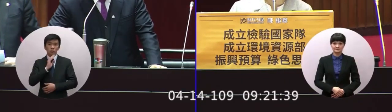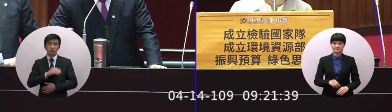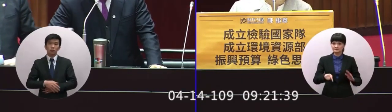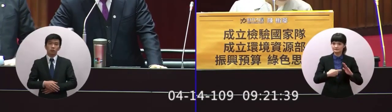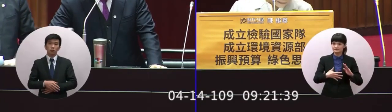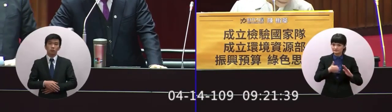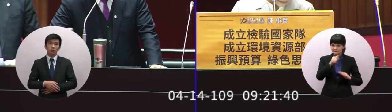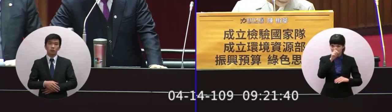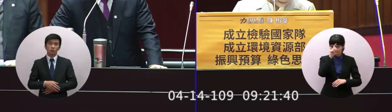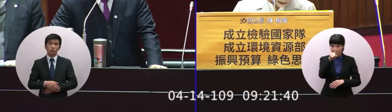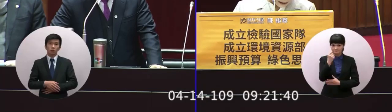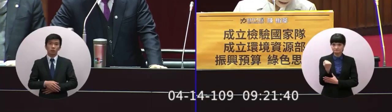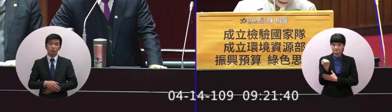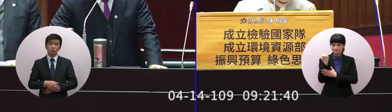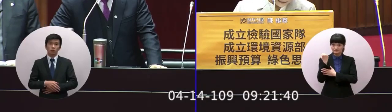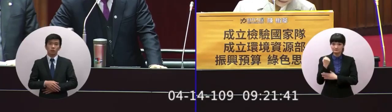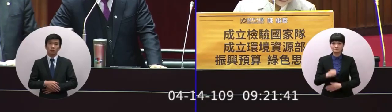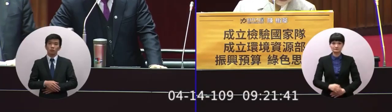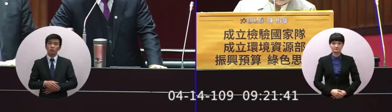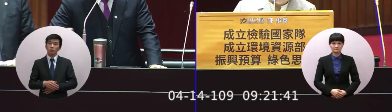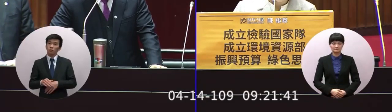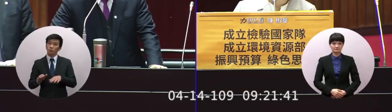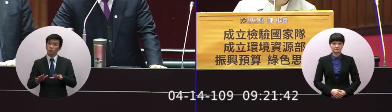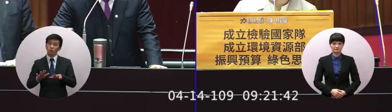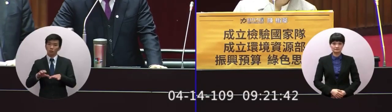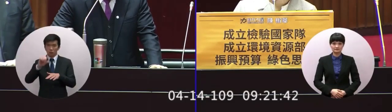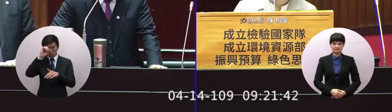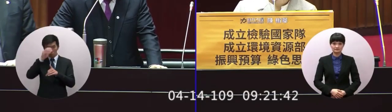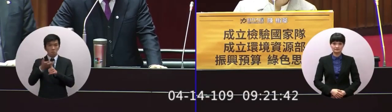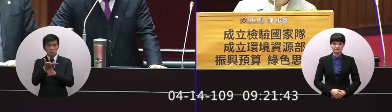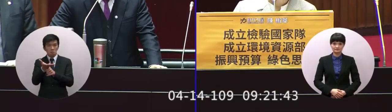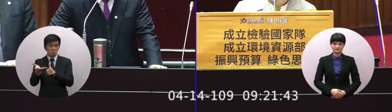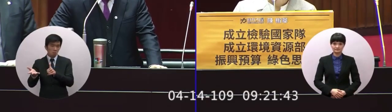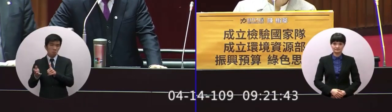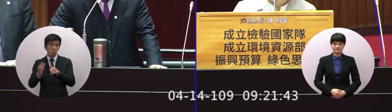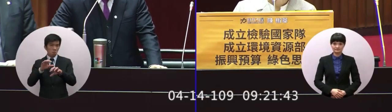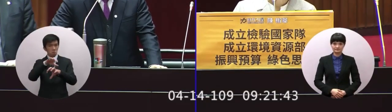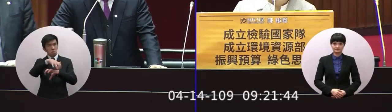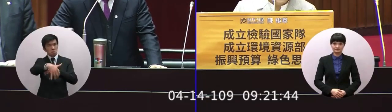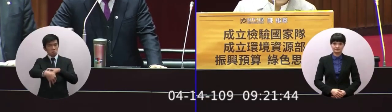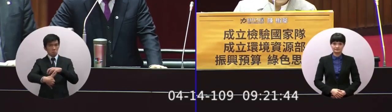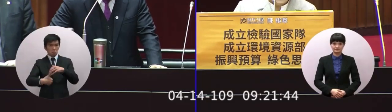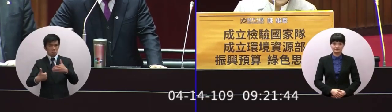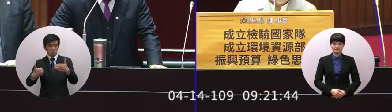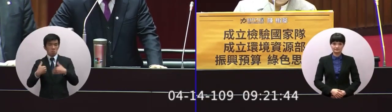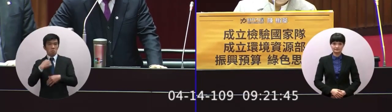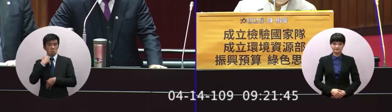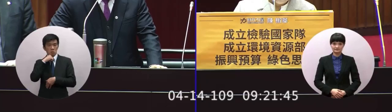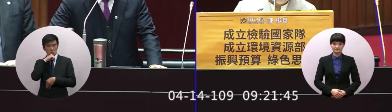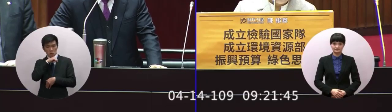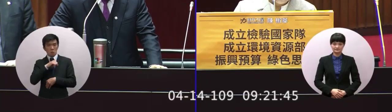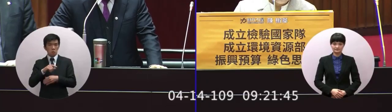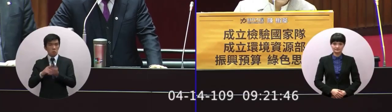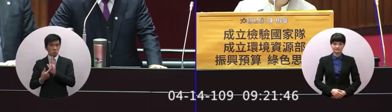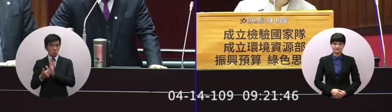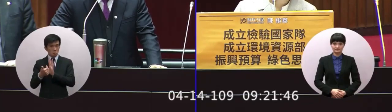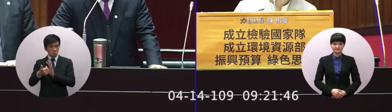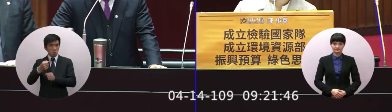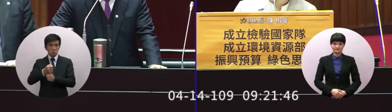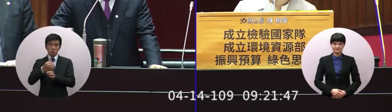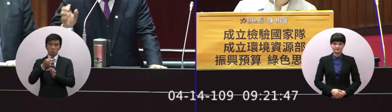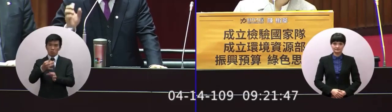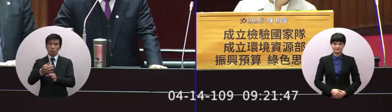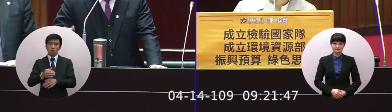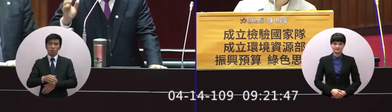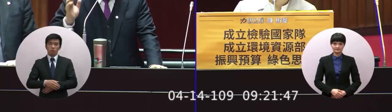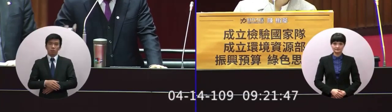我们确实，尤其这一次疫情，全世界都肯定台湾是防疫做得最好的国家，而